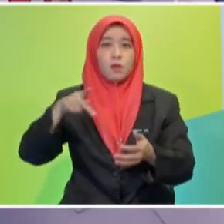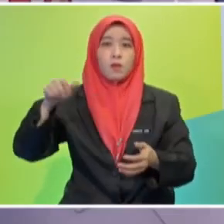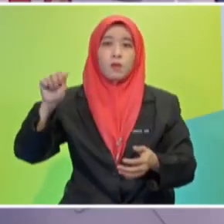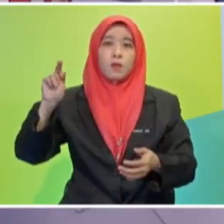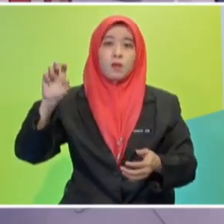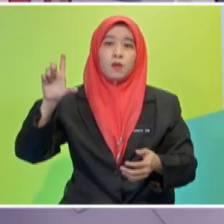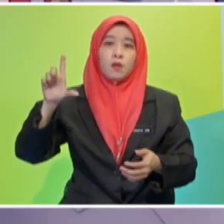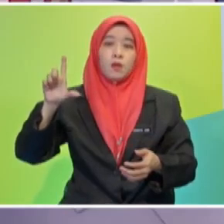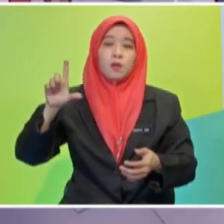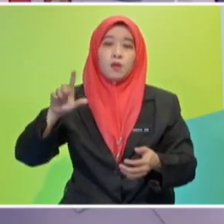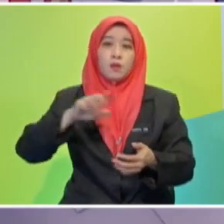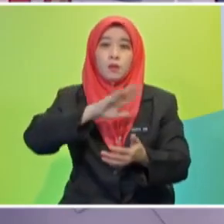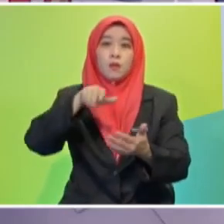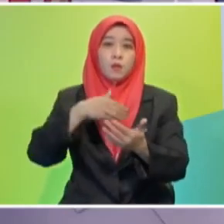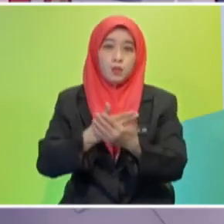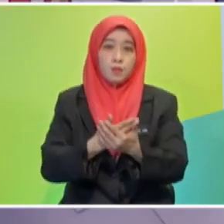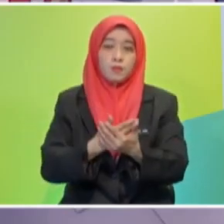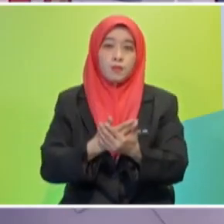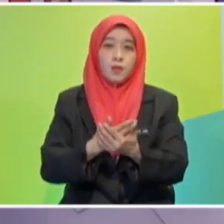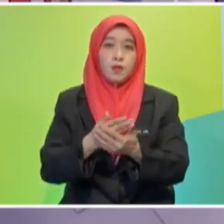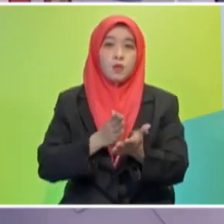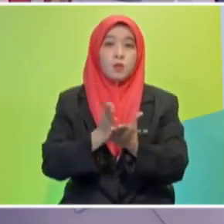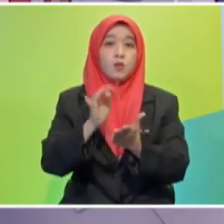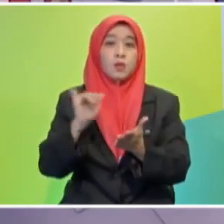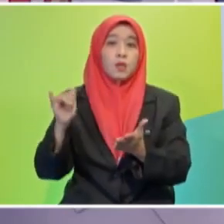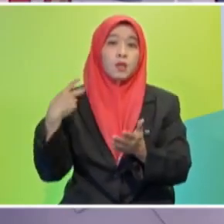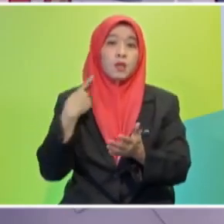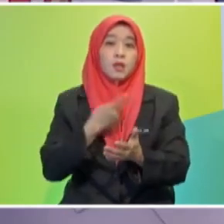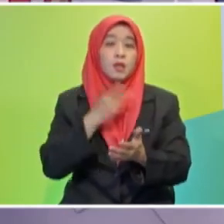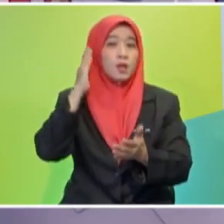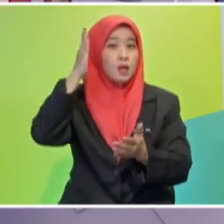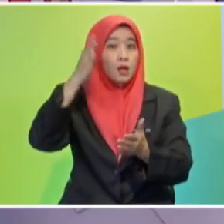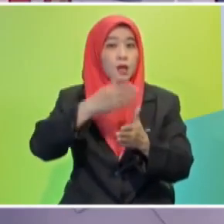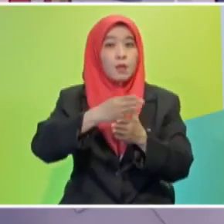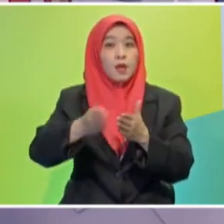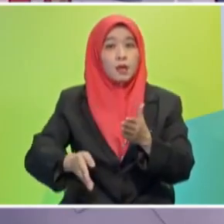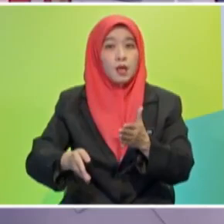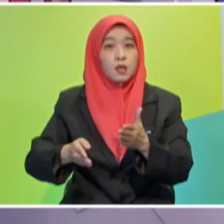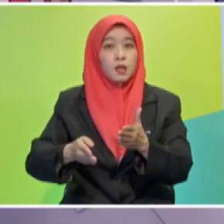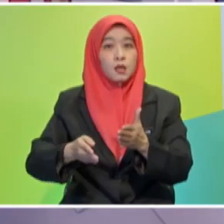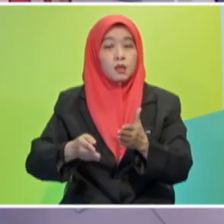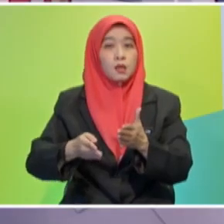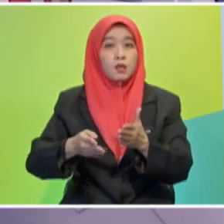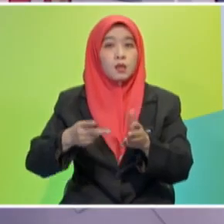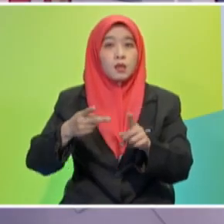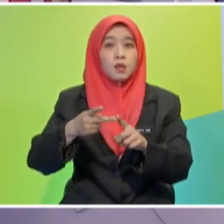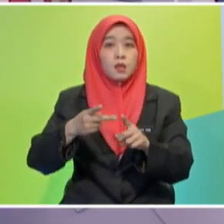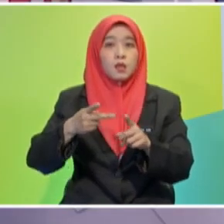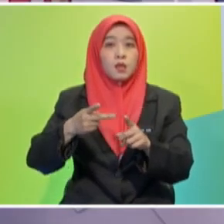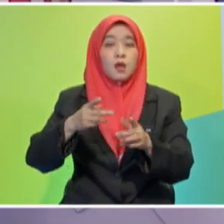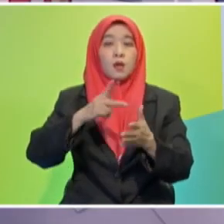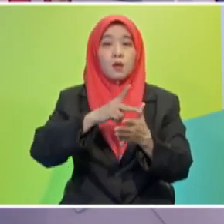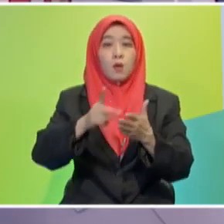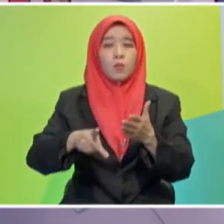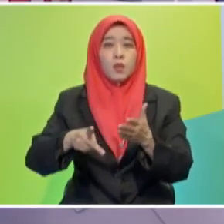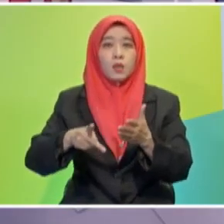Okey, seterusnya kita akan ke bahagian seterusnya, iaitu komponen yang